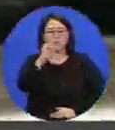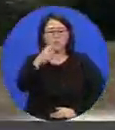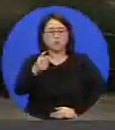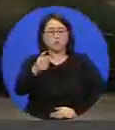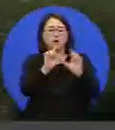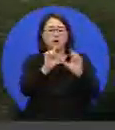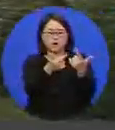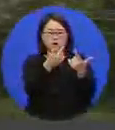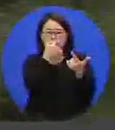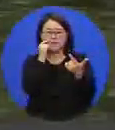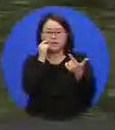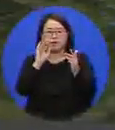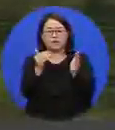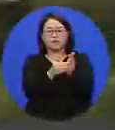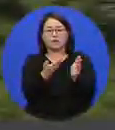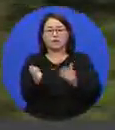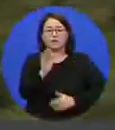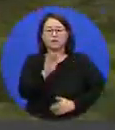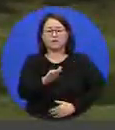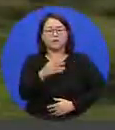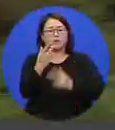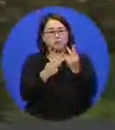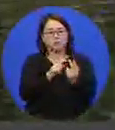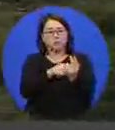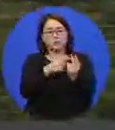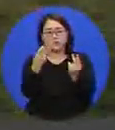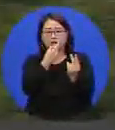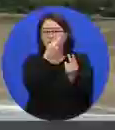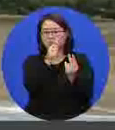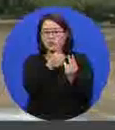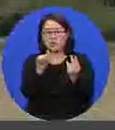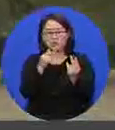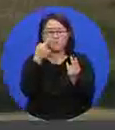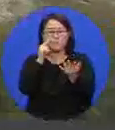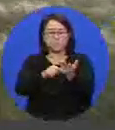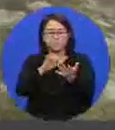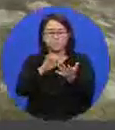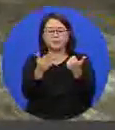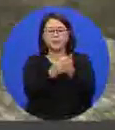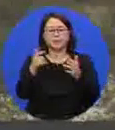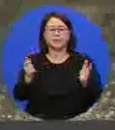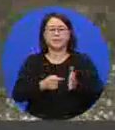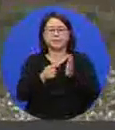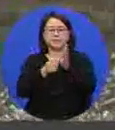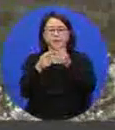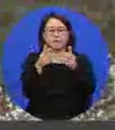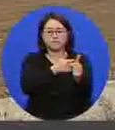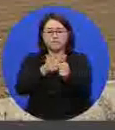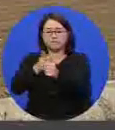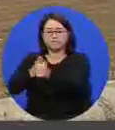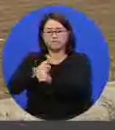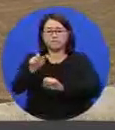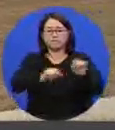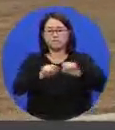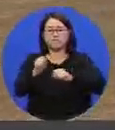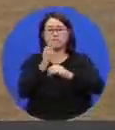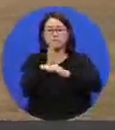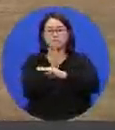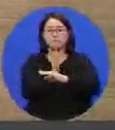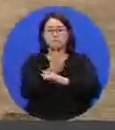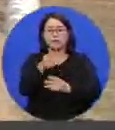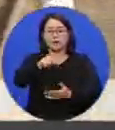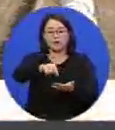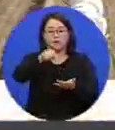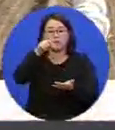농림축산식품부는 야생조류 분변에서 다시 AI 바이러스가 검출됨에 따라 비상 방역에 돌입했습니다. 검출 지점